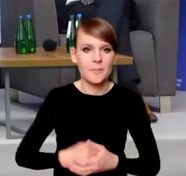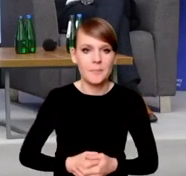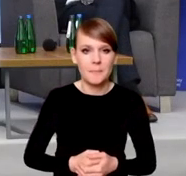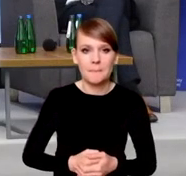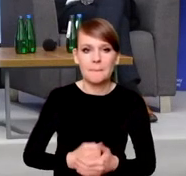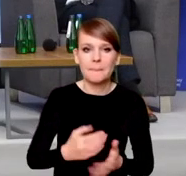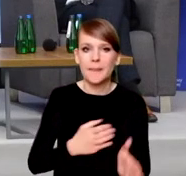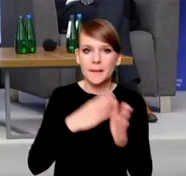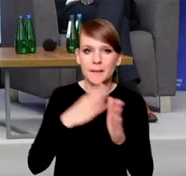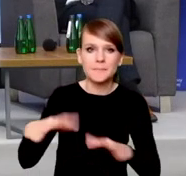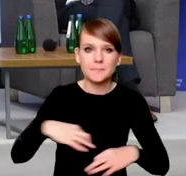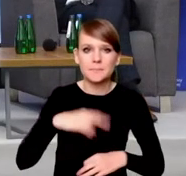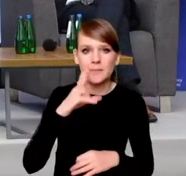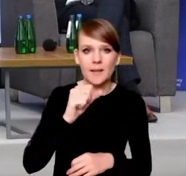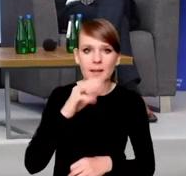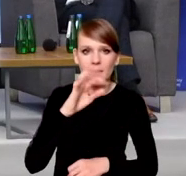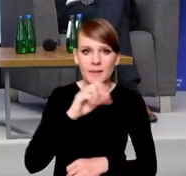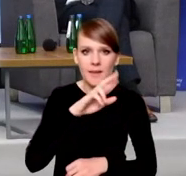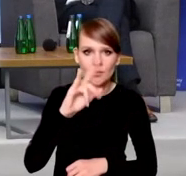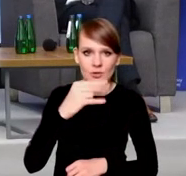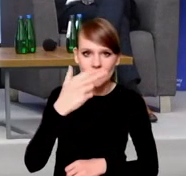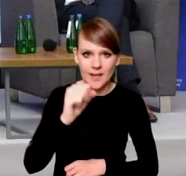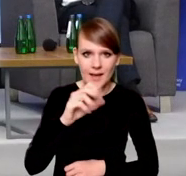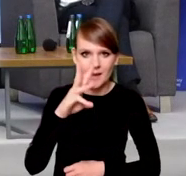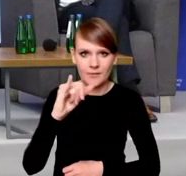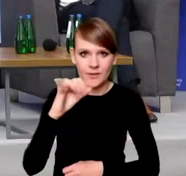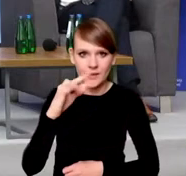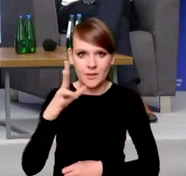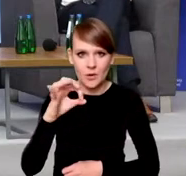Katarzynę Witkowską, która